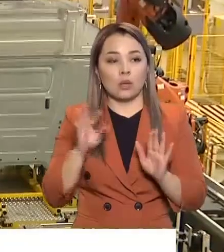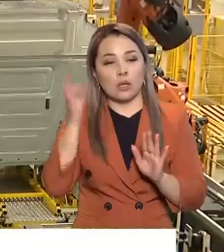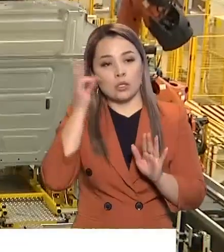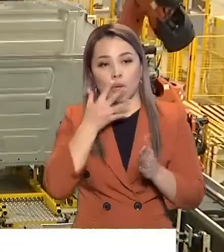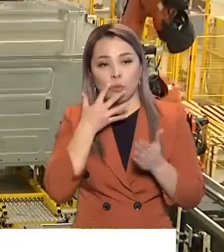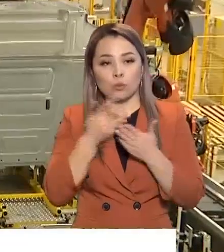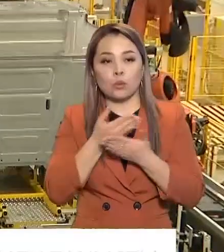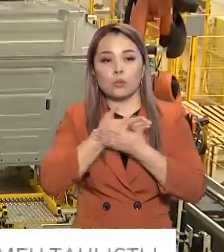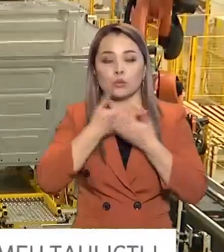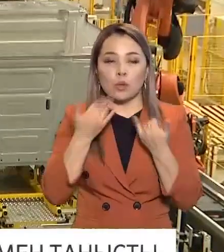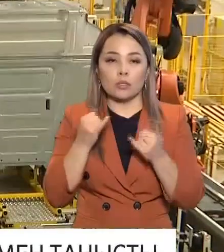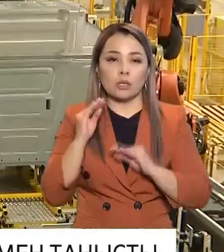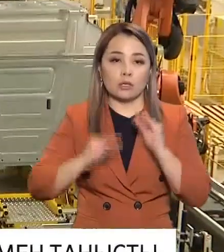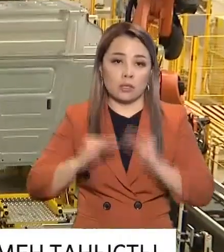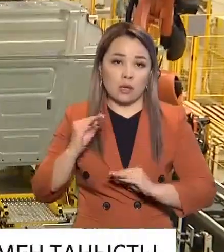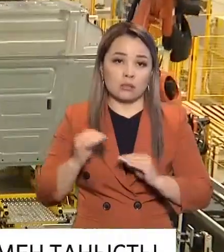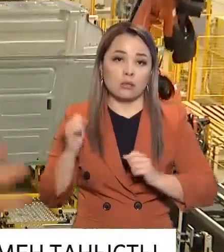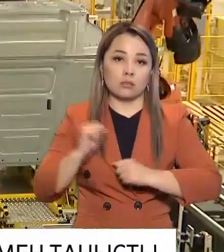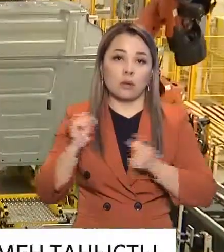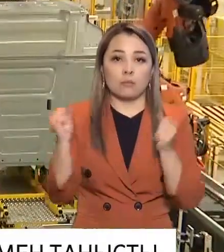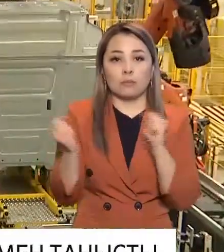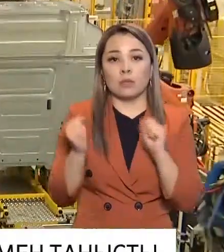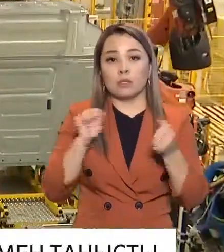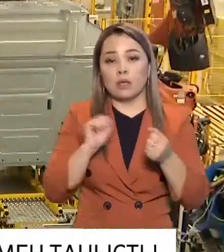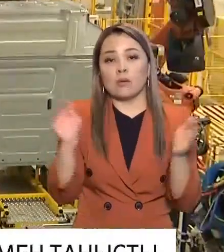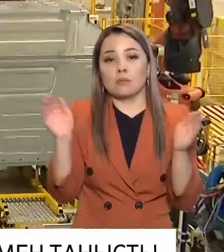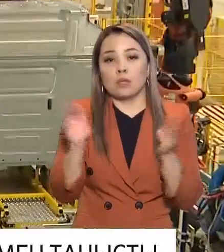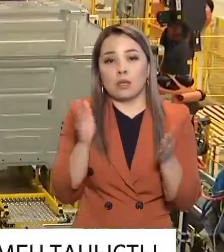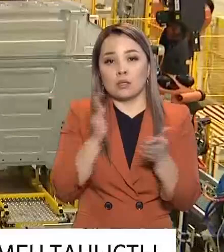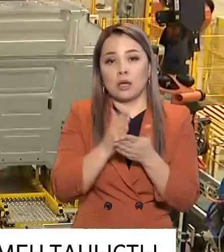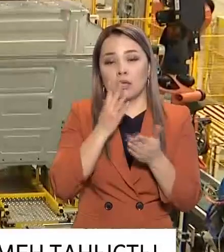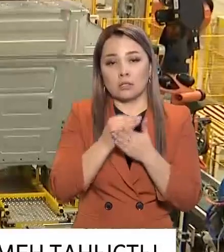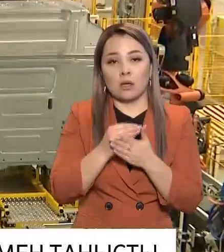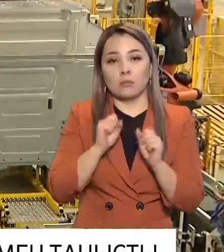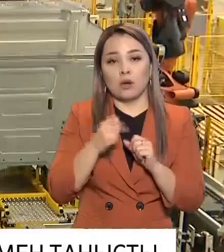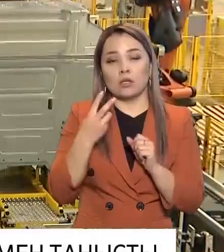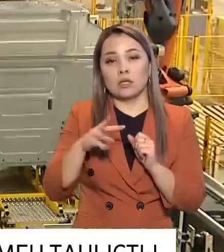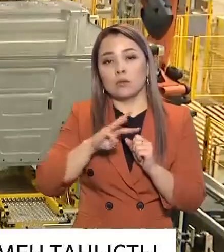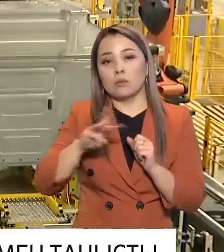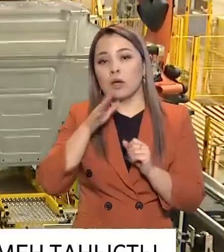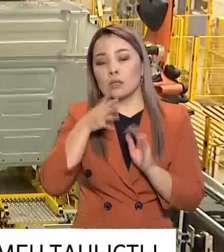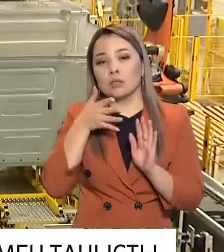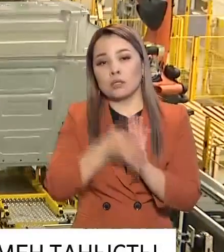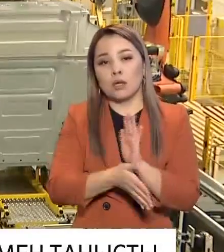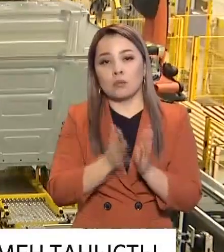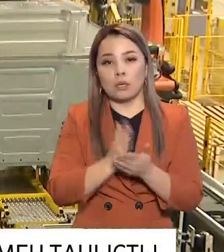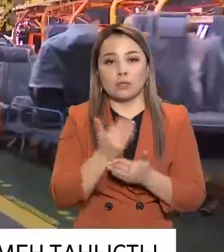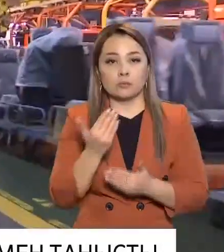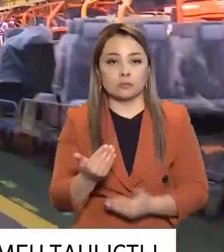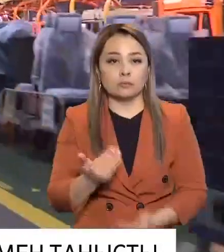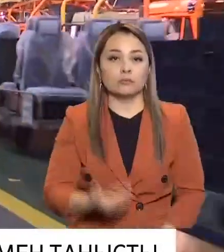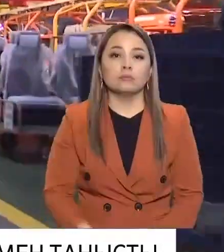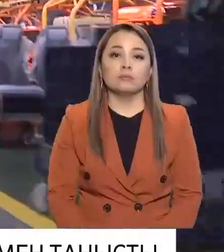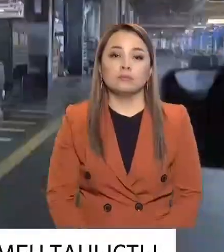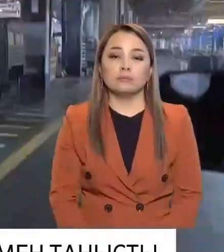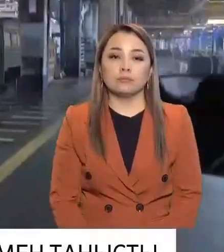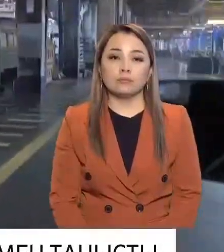Германияның өзінде жоқ. Темірді дайын кабинаға айналдыру үшін шамамен жарты сағат қана уақыт кетеді.